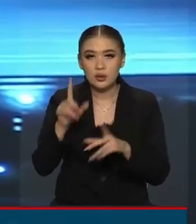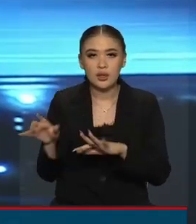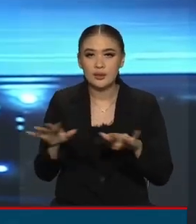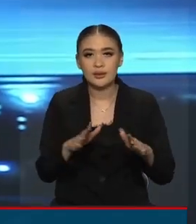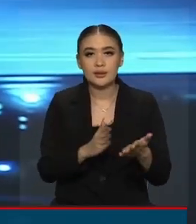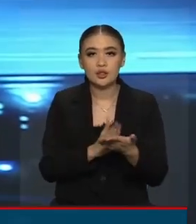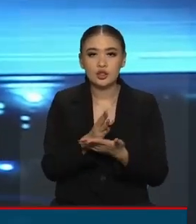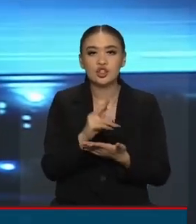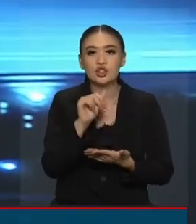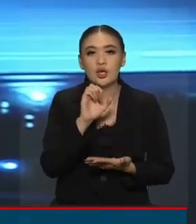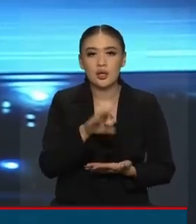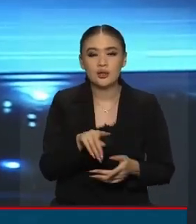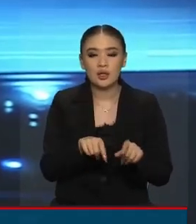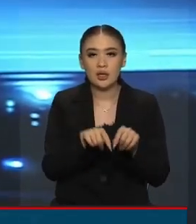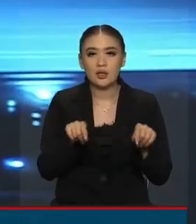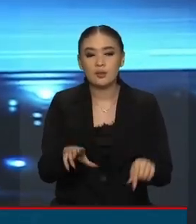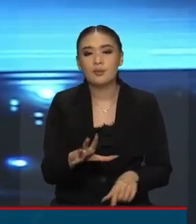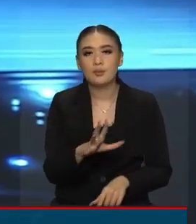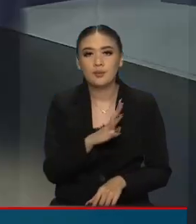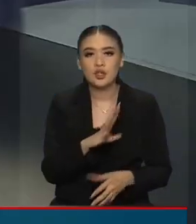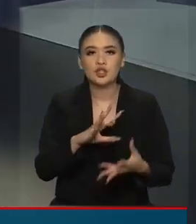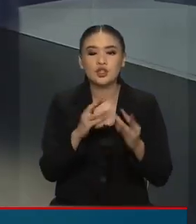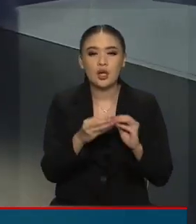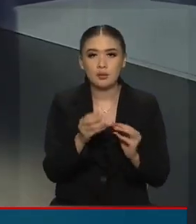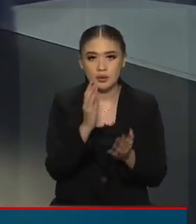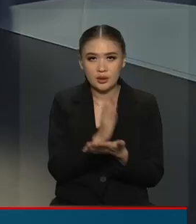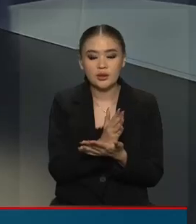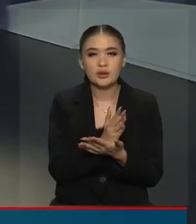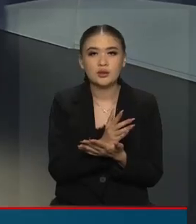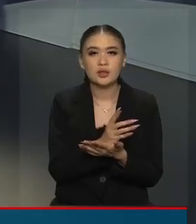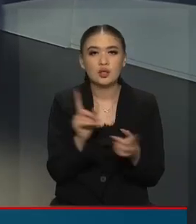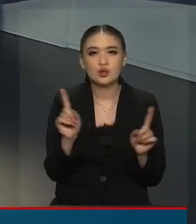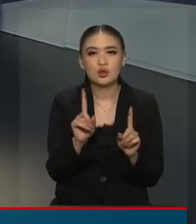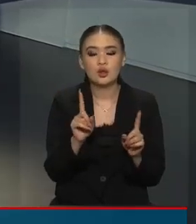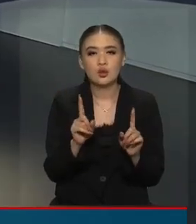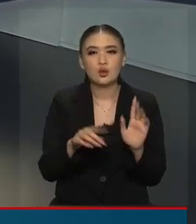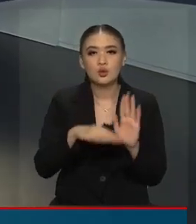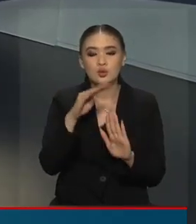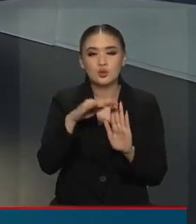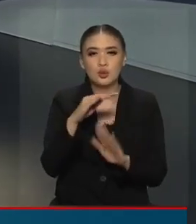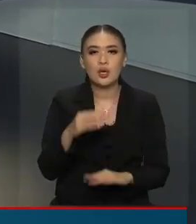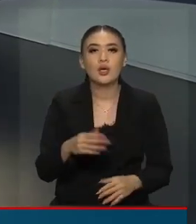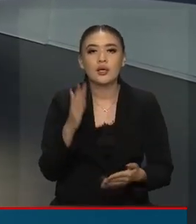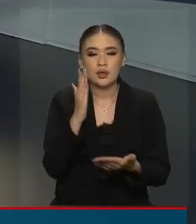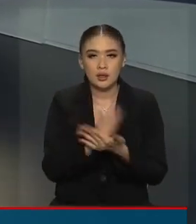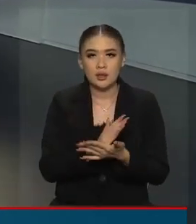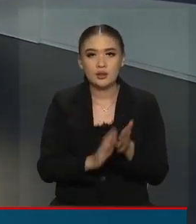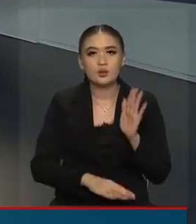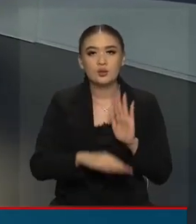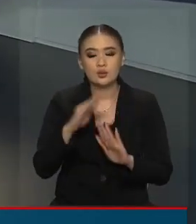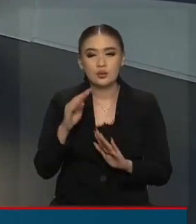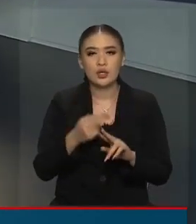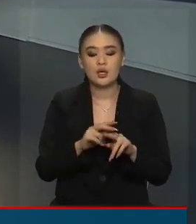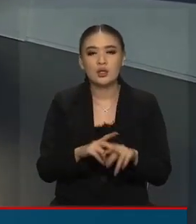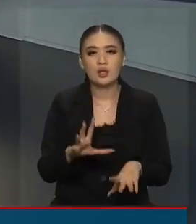тікелей чат ашқаныңыз белгілі. Жалпы нәтижесі бар ма? Қандай нәтиже көріп отырмыз осы чатта? Әрине, нәтиже бар. Енді өкінішке